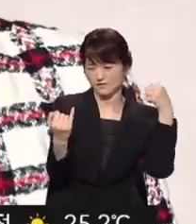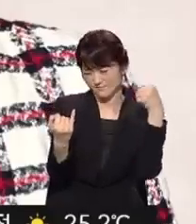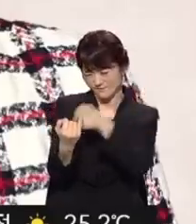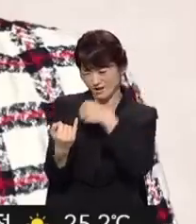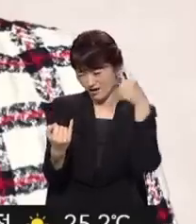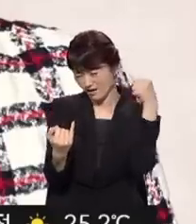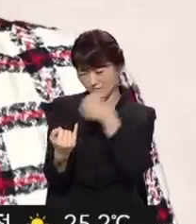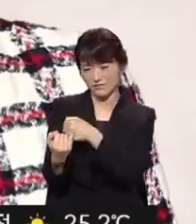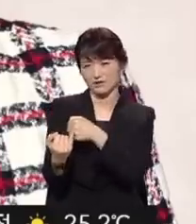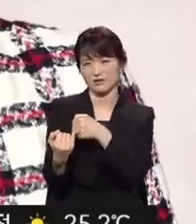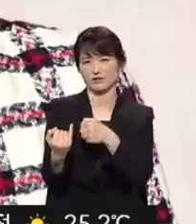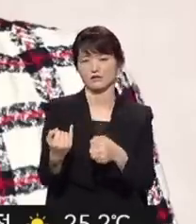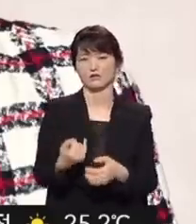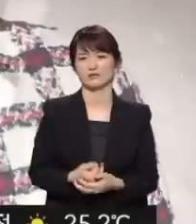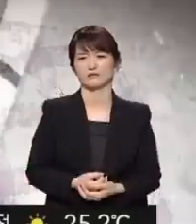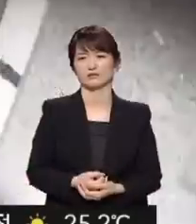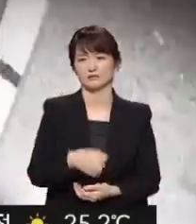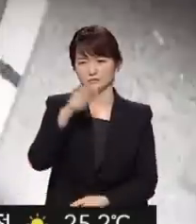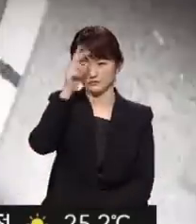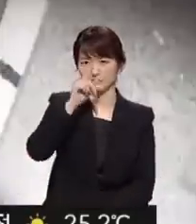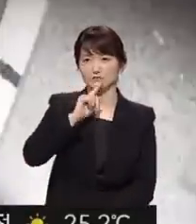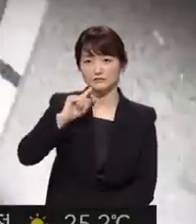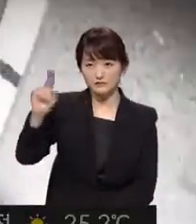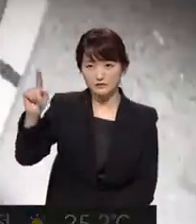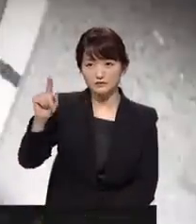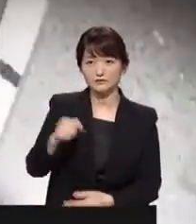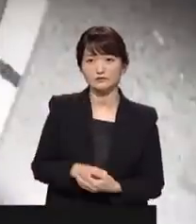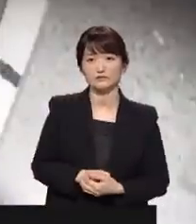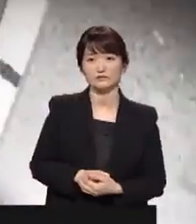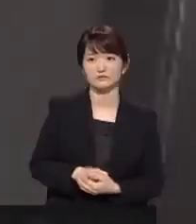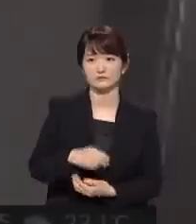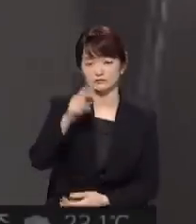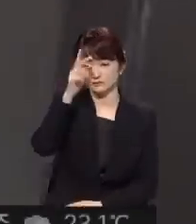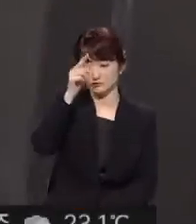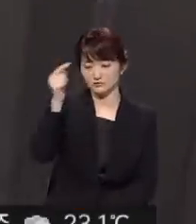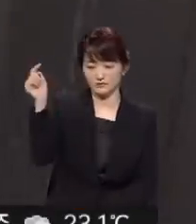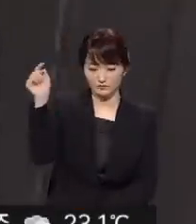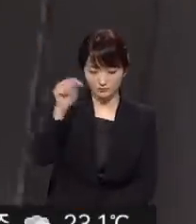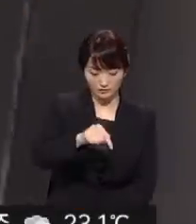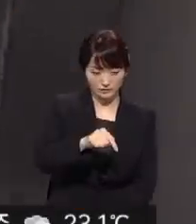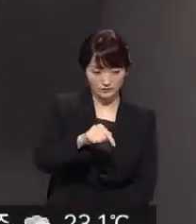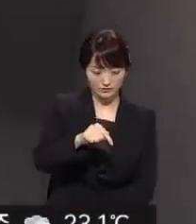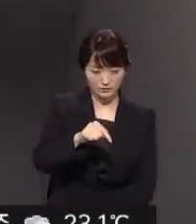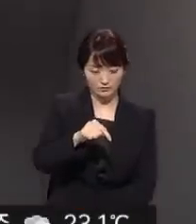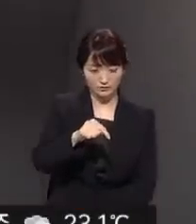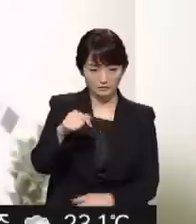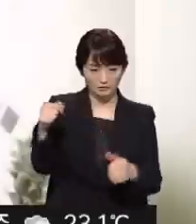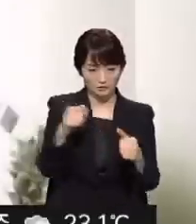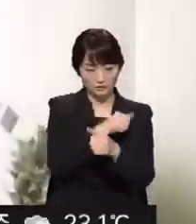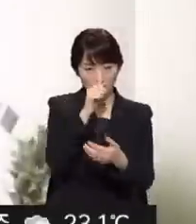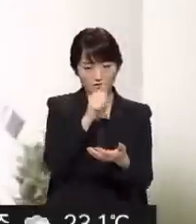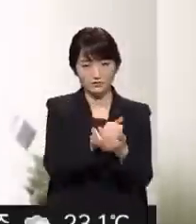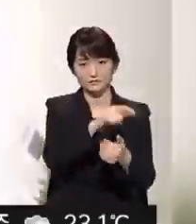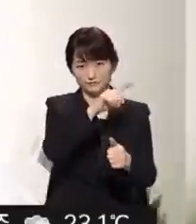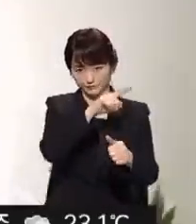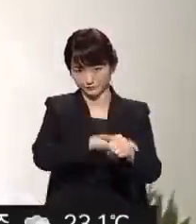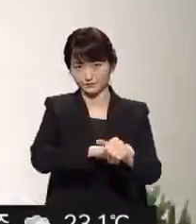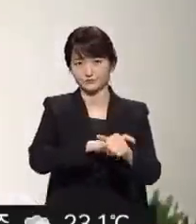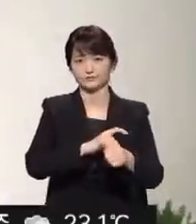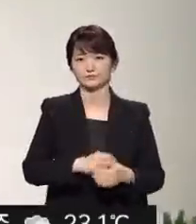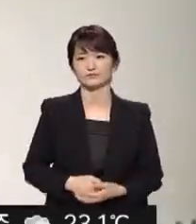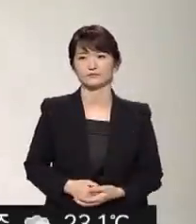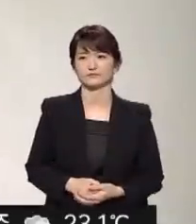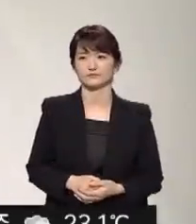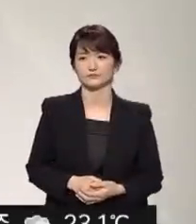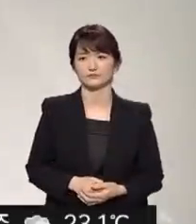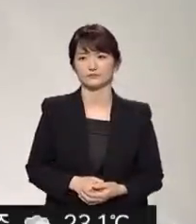거예요. 그러다 보니까 경찰에 신고를 했죠. 그래서 경찰이 와가지고 현행범으로 폭행 혐의로 체포가 됐다고 합니다.